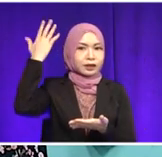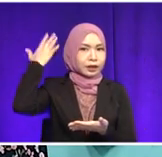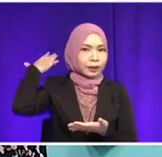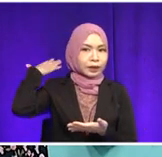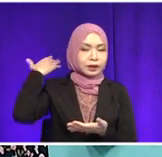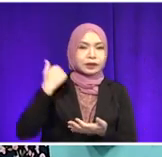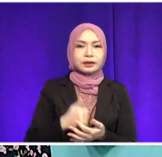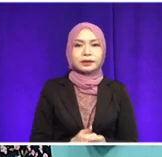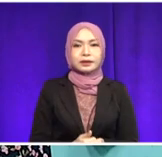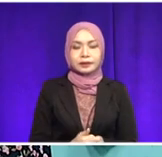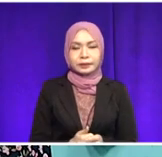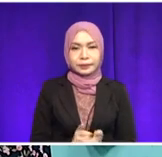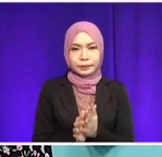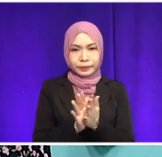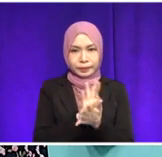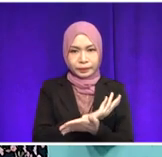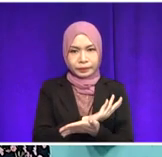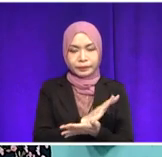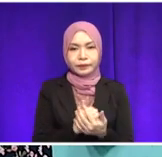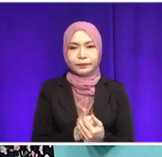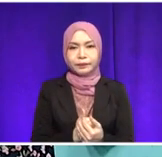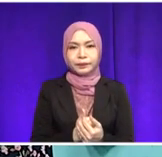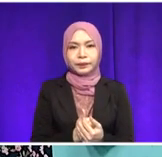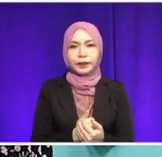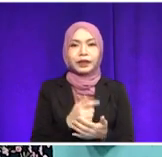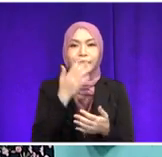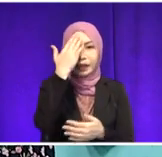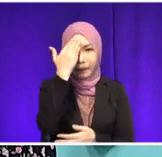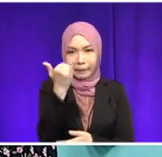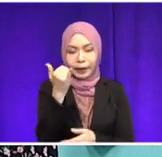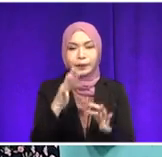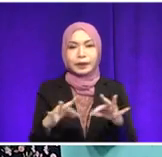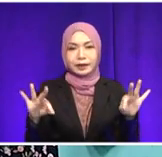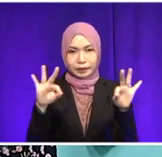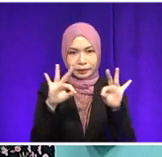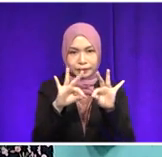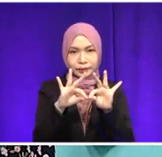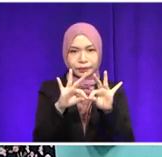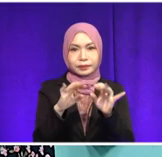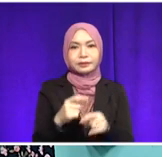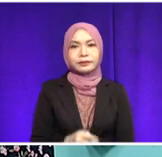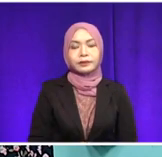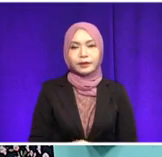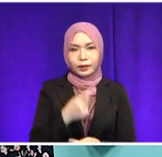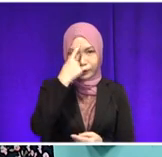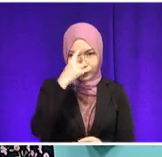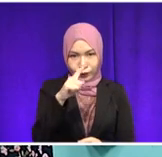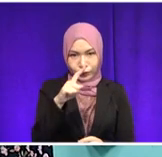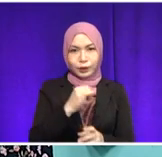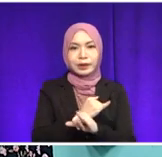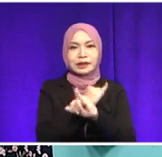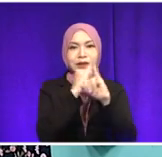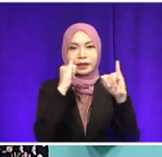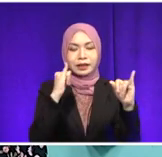karena kita perlu menjelaskan ciri-ciri produk tadi melalui